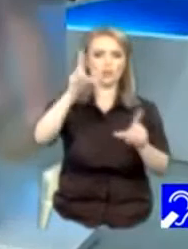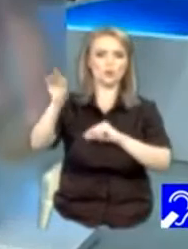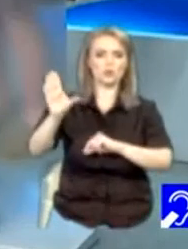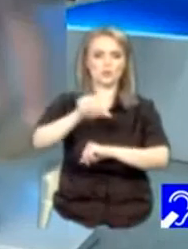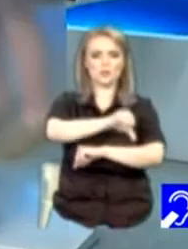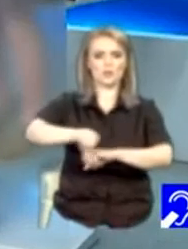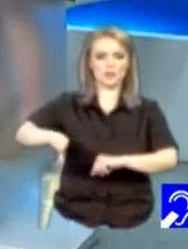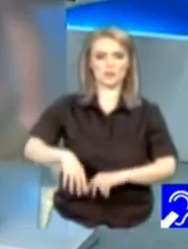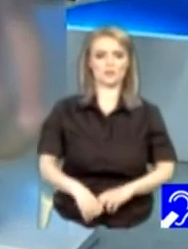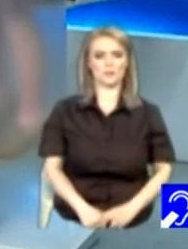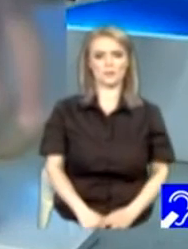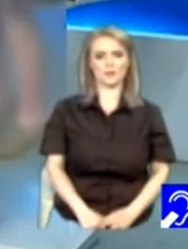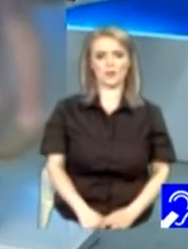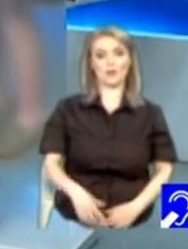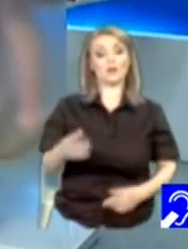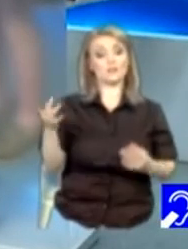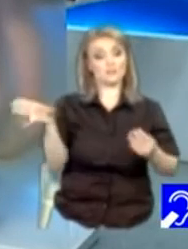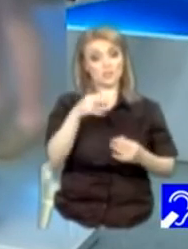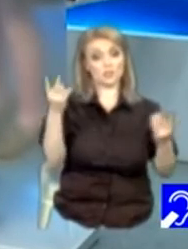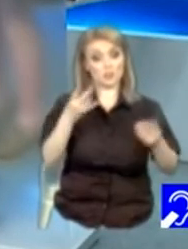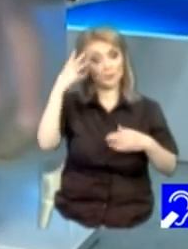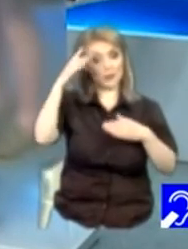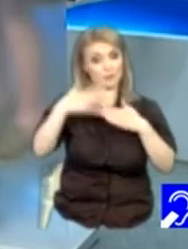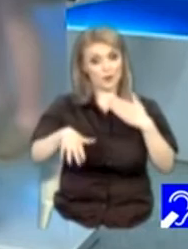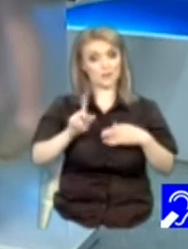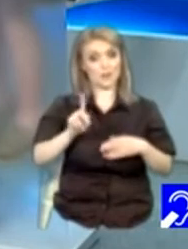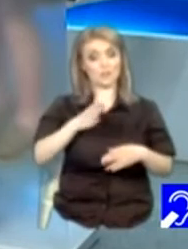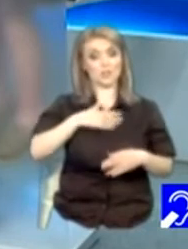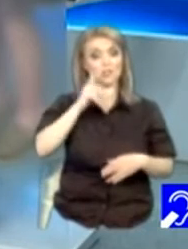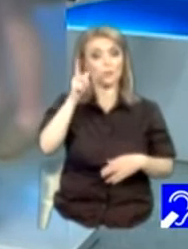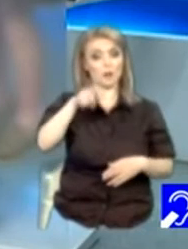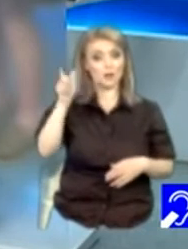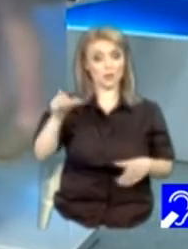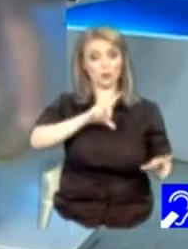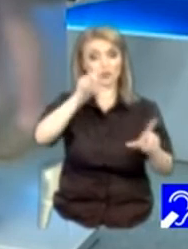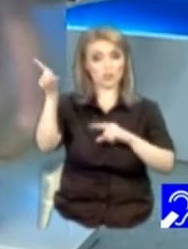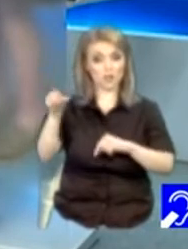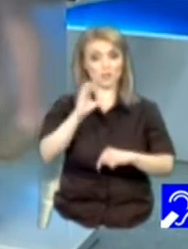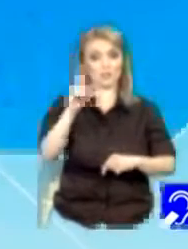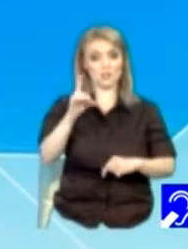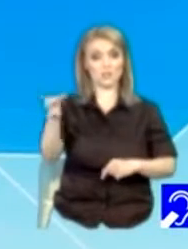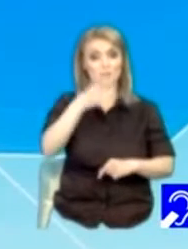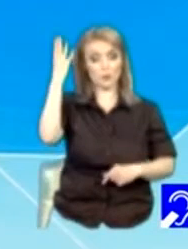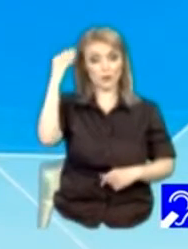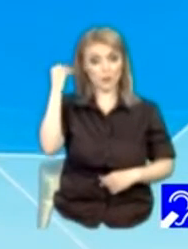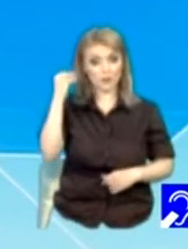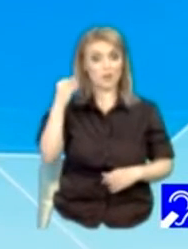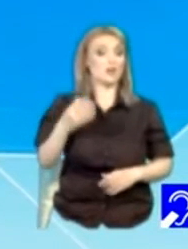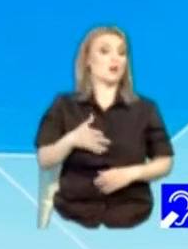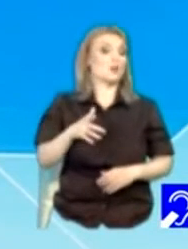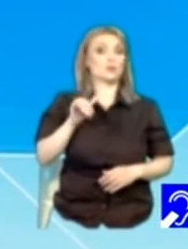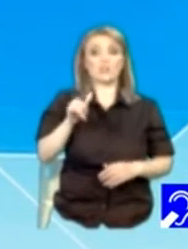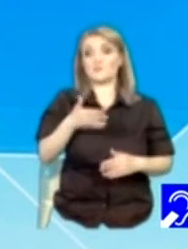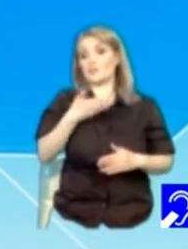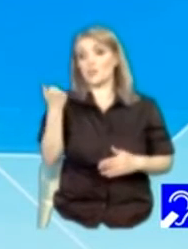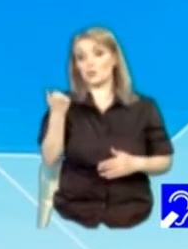înregistrat. Trebuie să conștientizăm faptul că tinerii noștri pleacă din Republica Moldova în lipsa unei